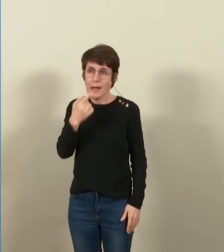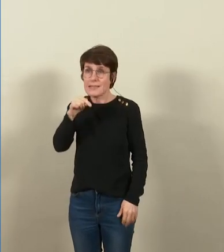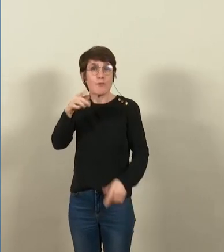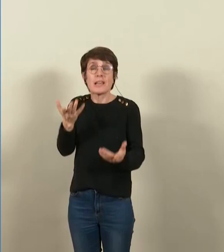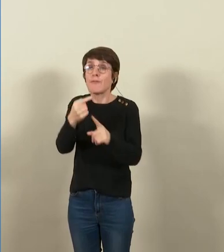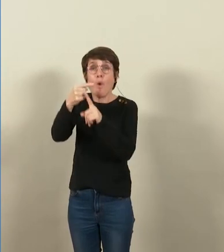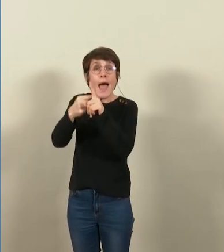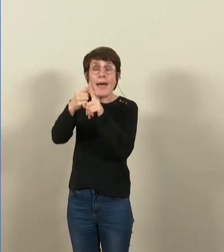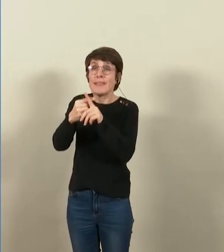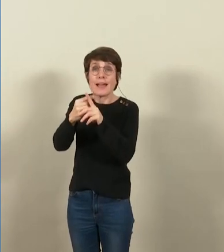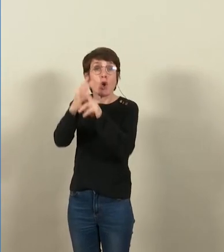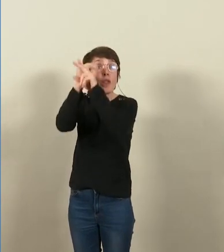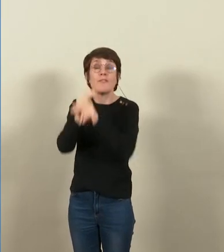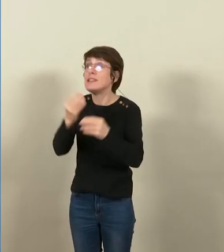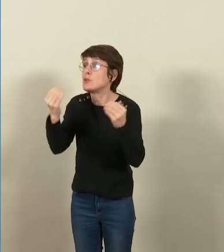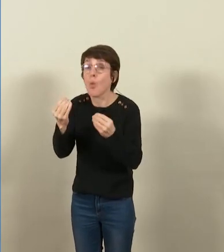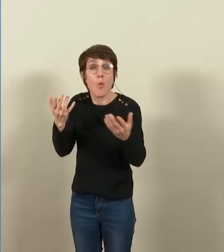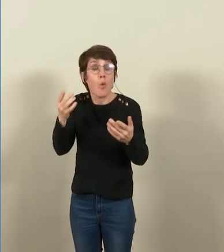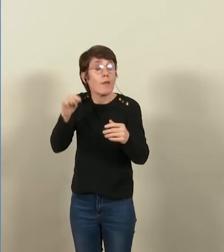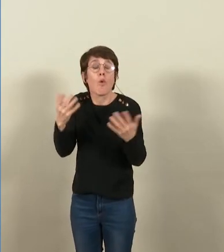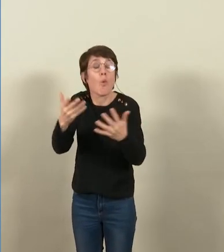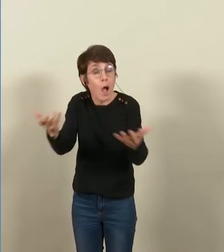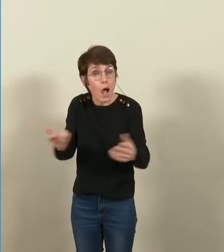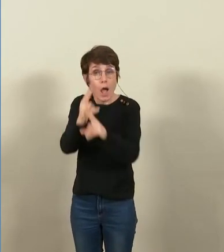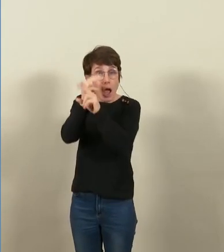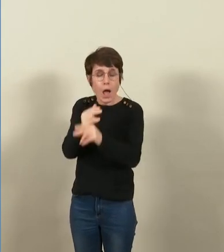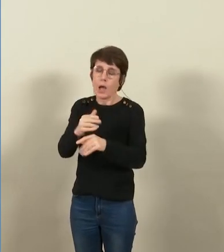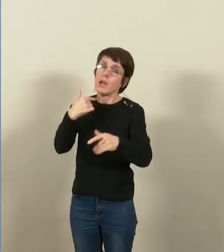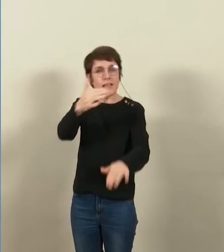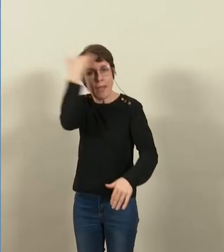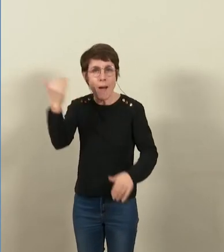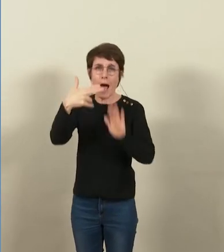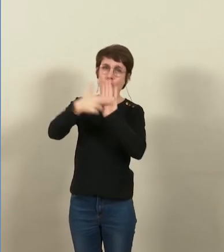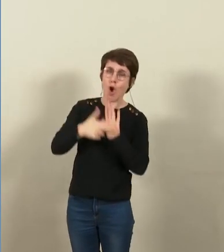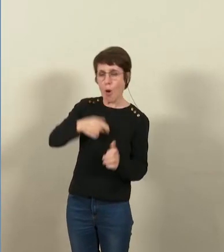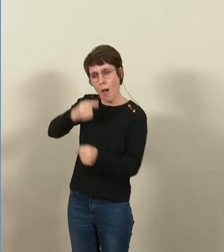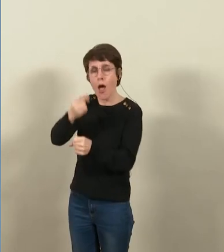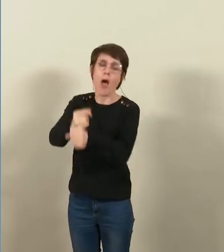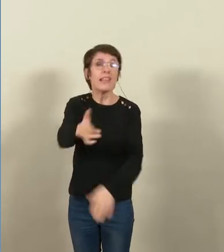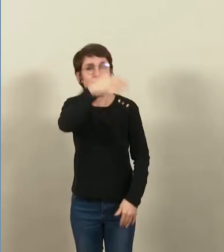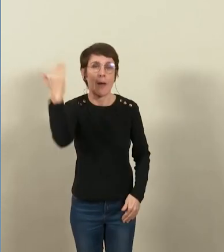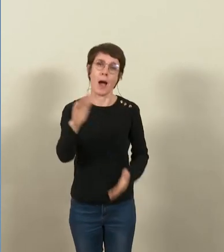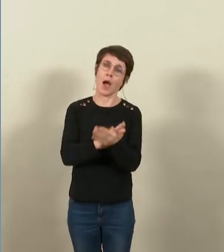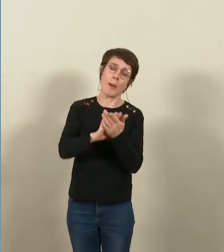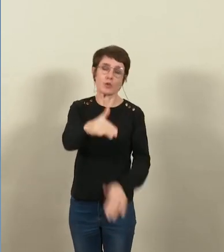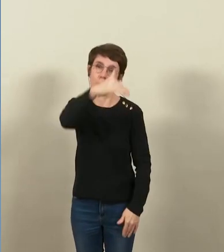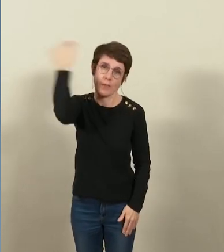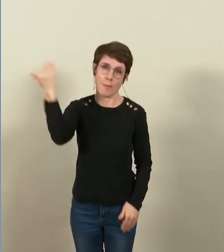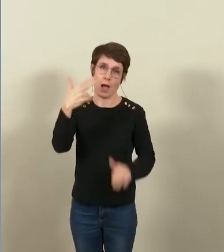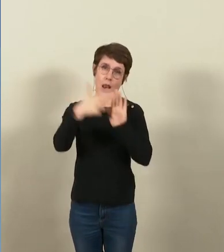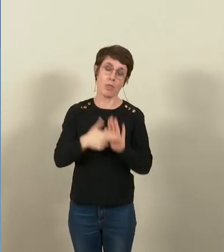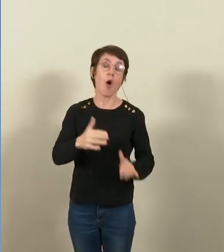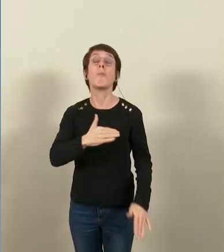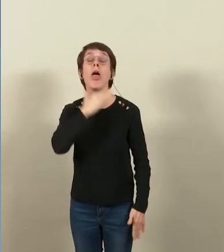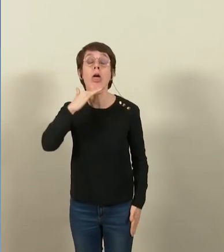indicateur et pourquoi il va être définiet indicateur il y en a marre des normes excusez-moi mais il y en a marre il en a ralbol des normes